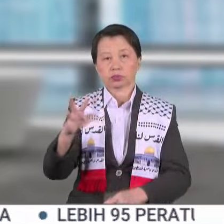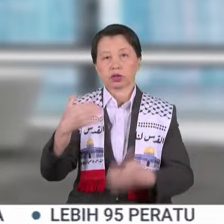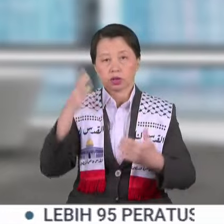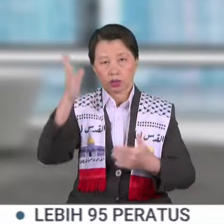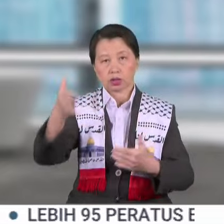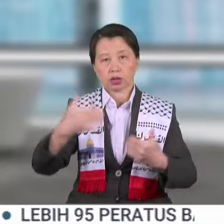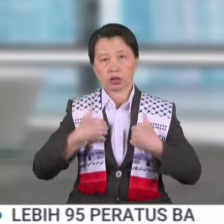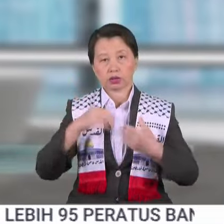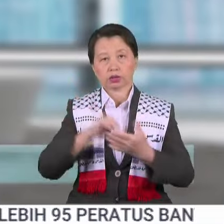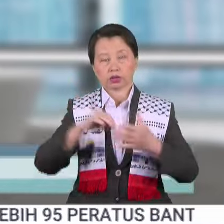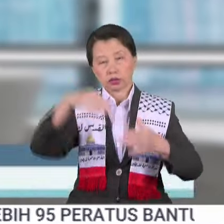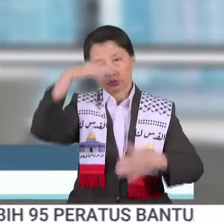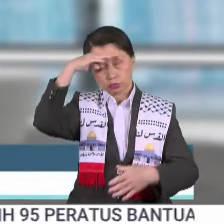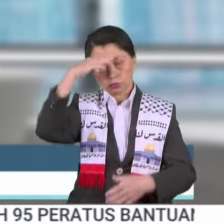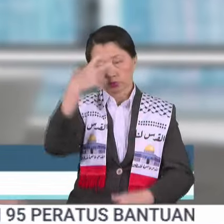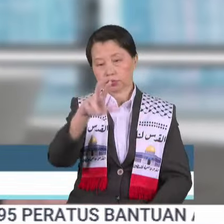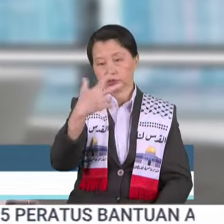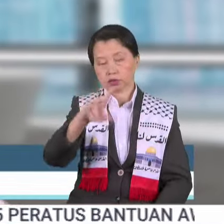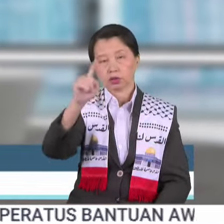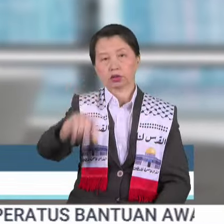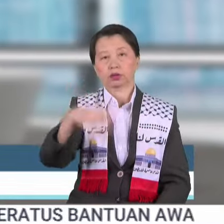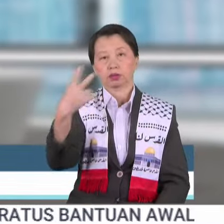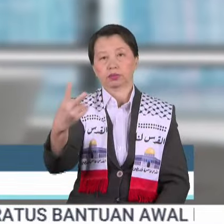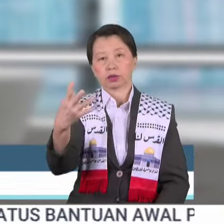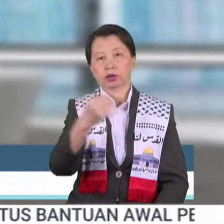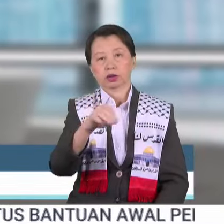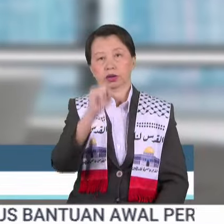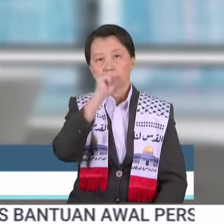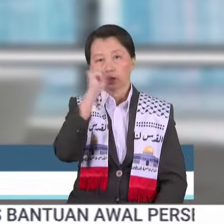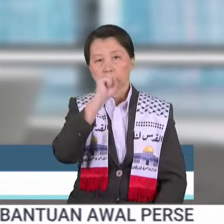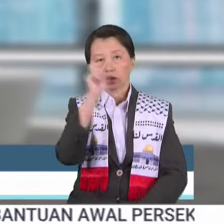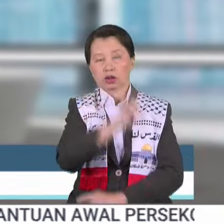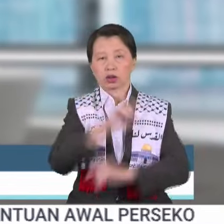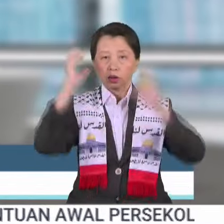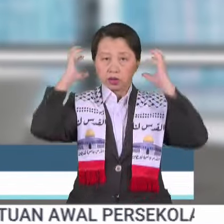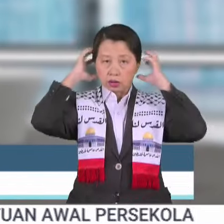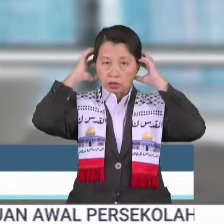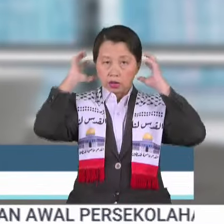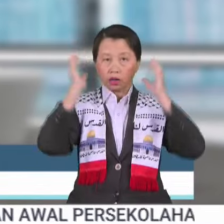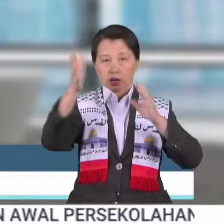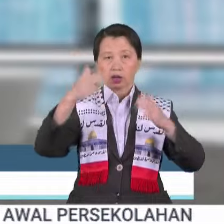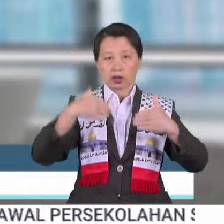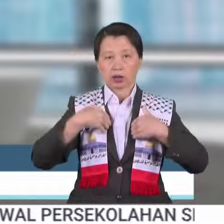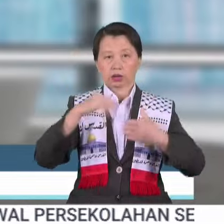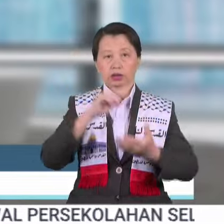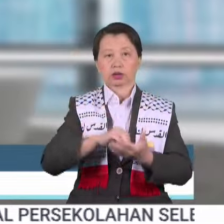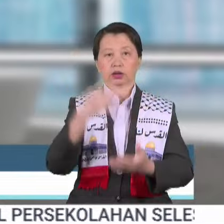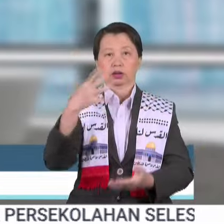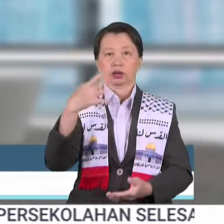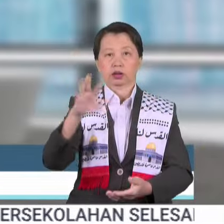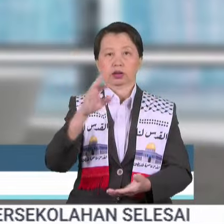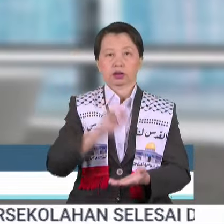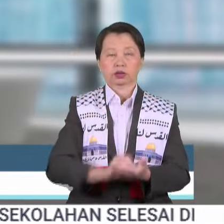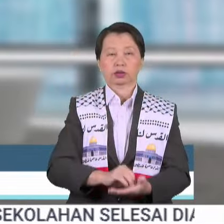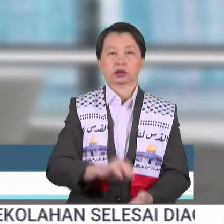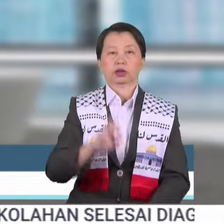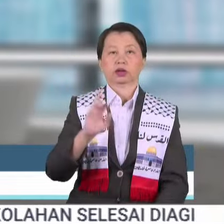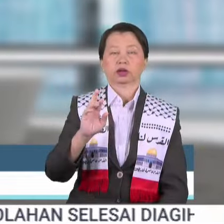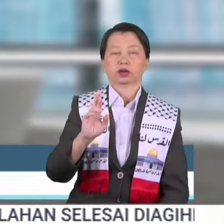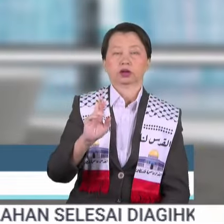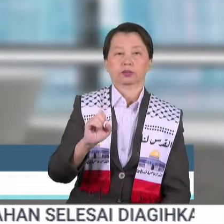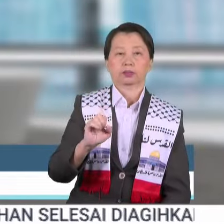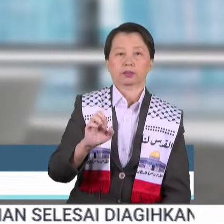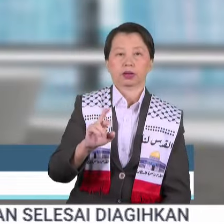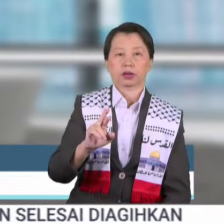Tanjung Piai, Pontian pada 13 Februari, manakala konsert Hari Radio akan diadakan pada 14 Februari di Auditorium